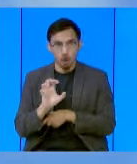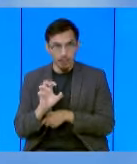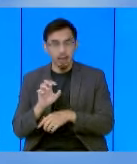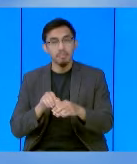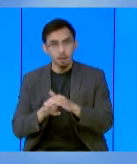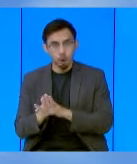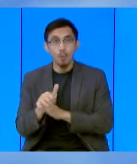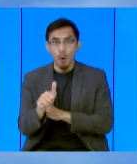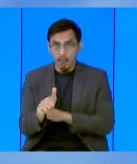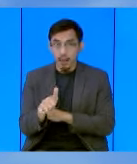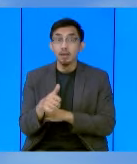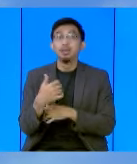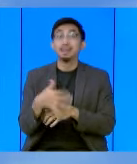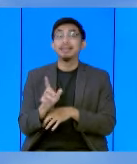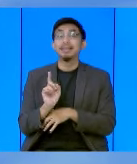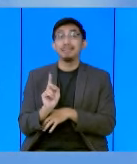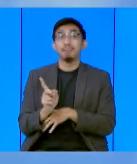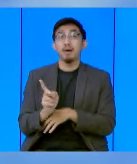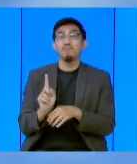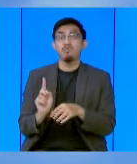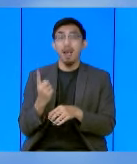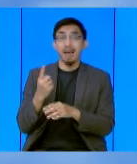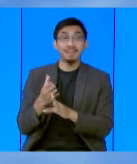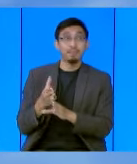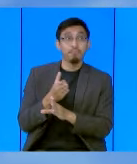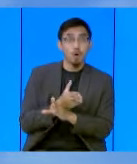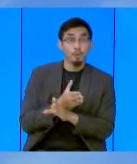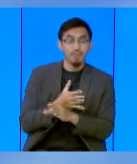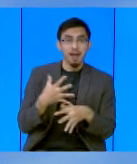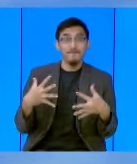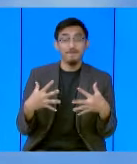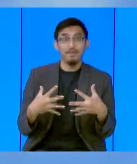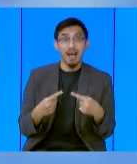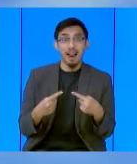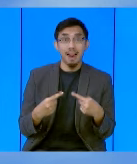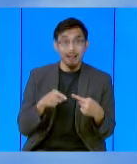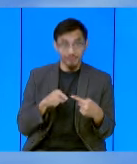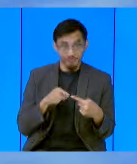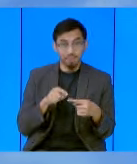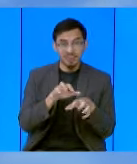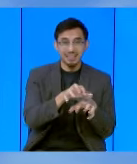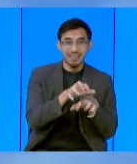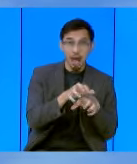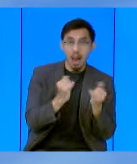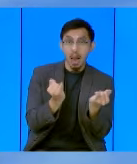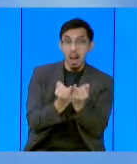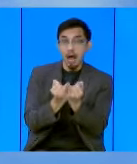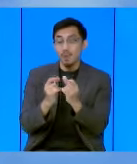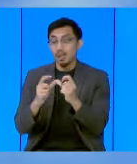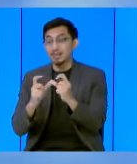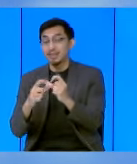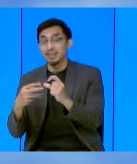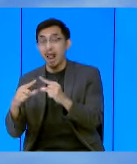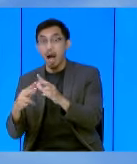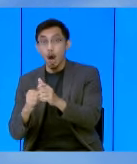3, karena nantinya sebelum gelaran pertandingan final dari Persija Jakarta melawan Selangor FC nantinya akan